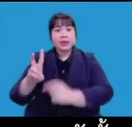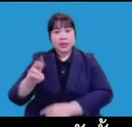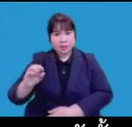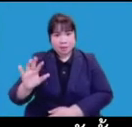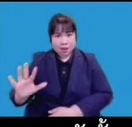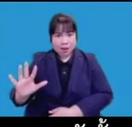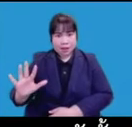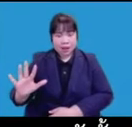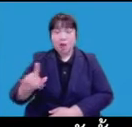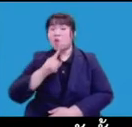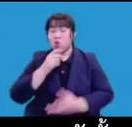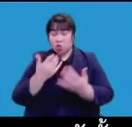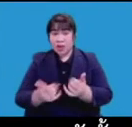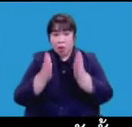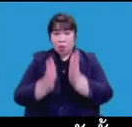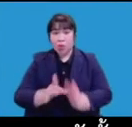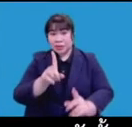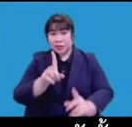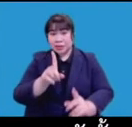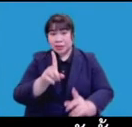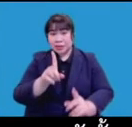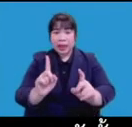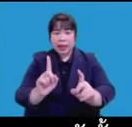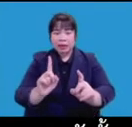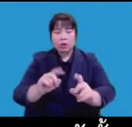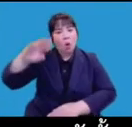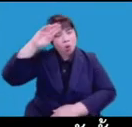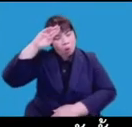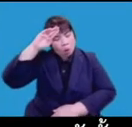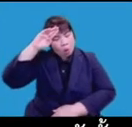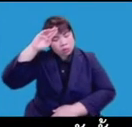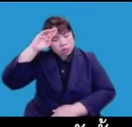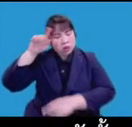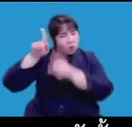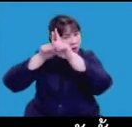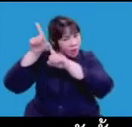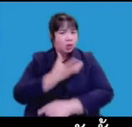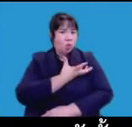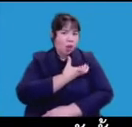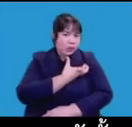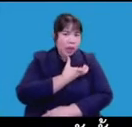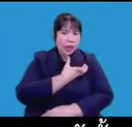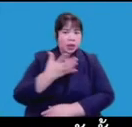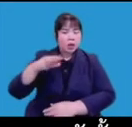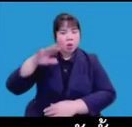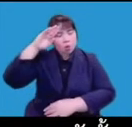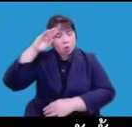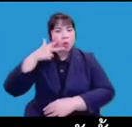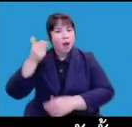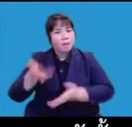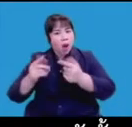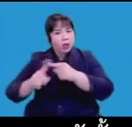75ของการตายในทุกวันนี้ตายจากโรค NCD ชั่วโมงละ37คนวัน